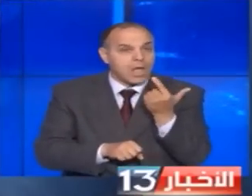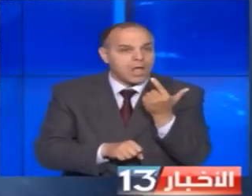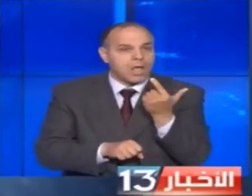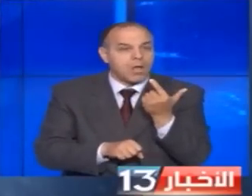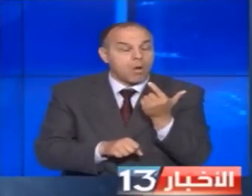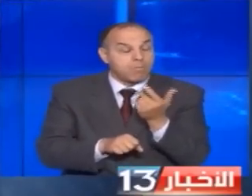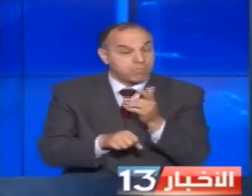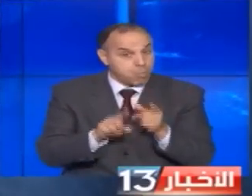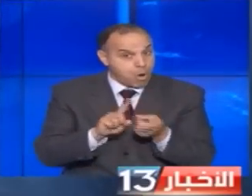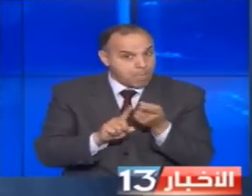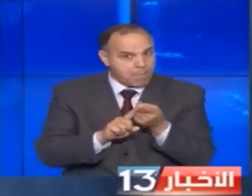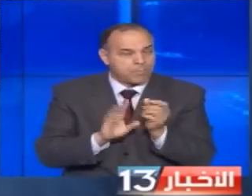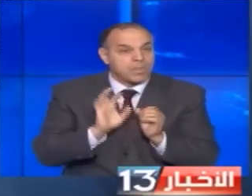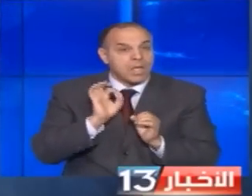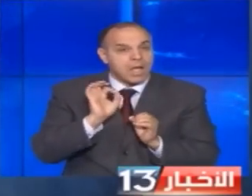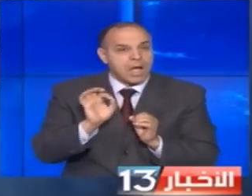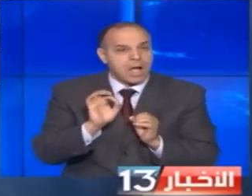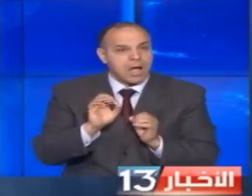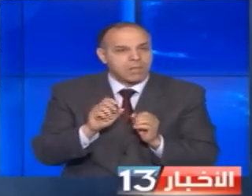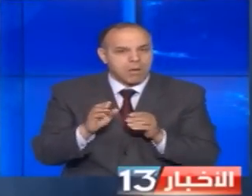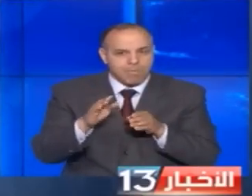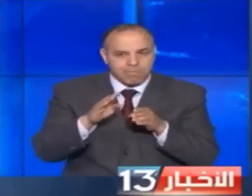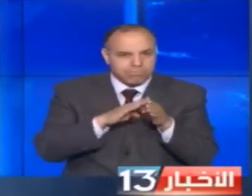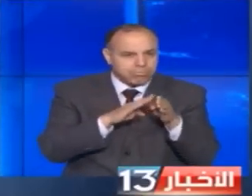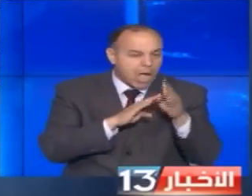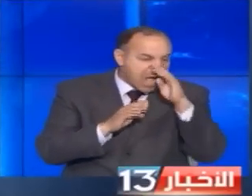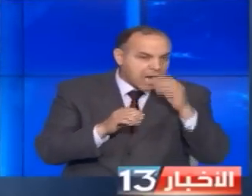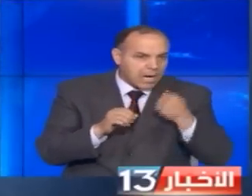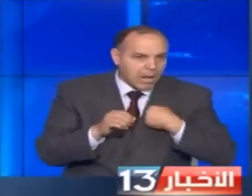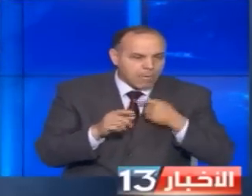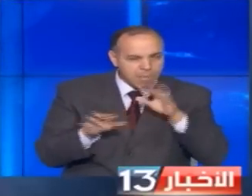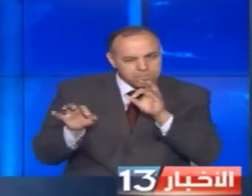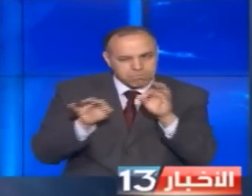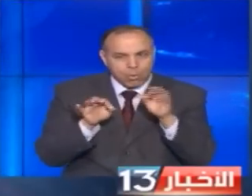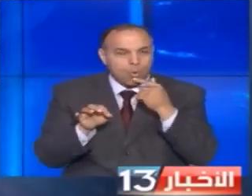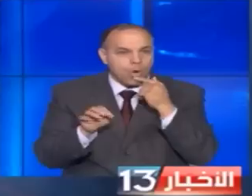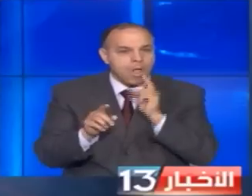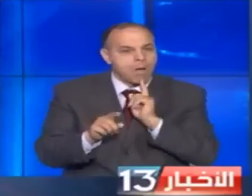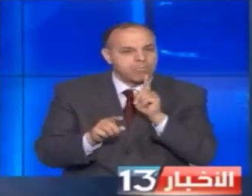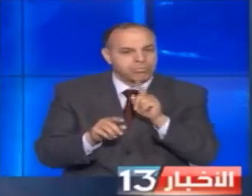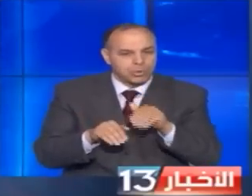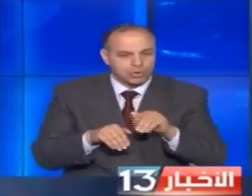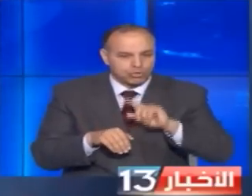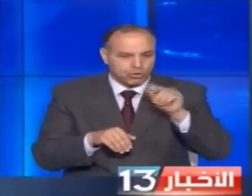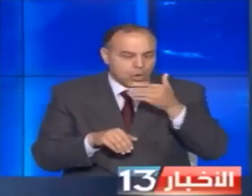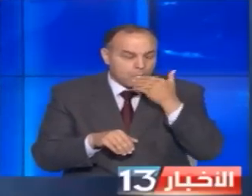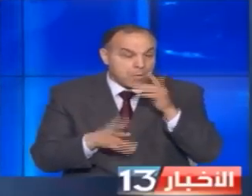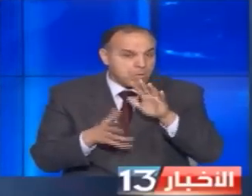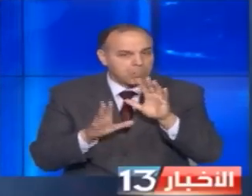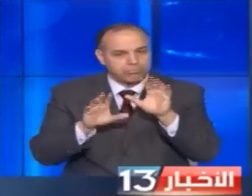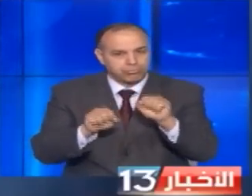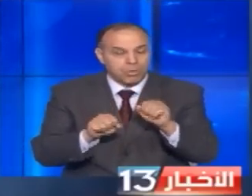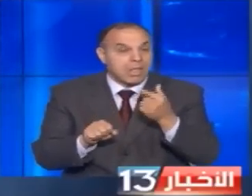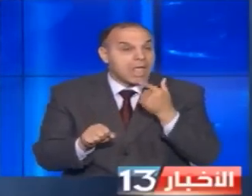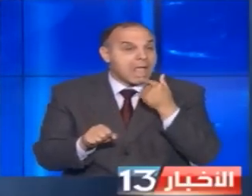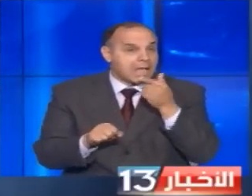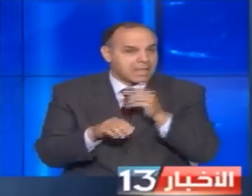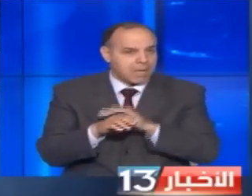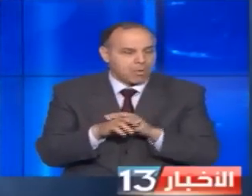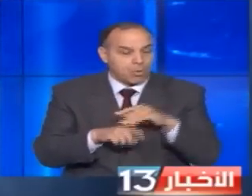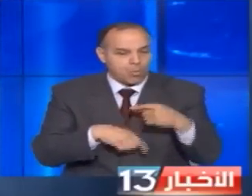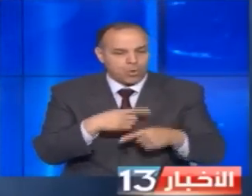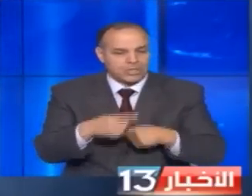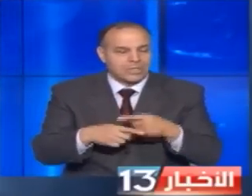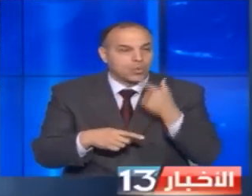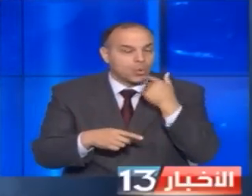من الاهميه واحباط عمليات ارهابيه يجري التخطيط لتنفيذ ها خلال شهر رمضان وذلك في اطار مواصله